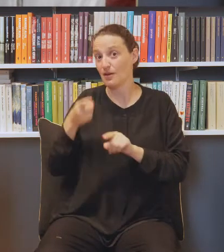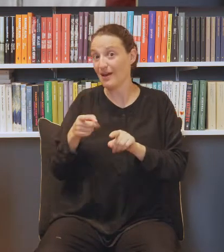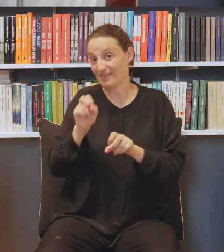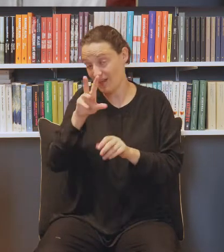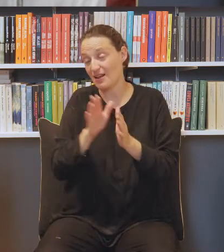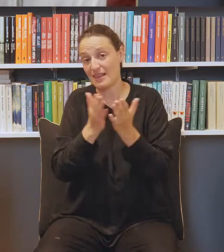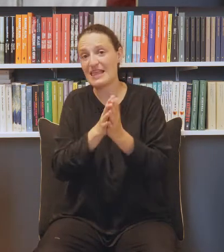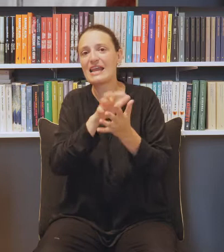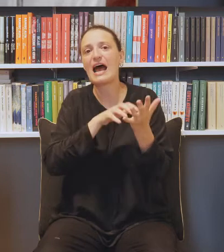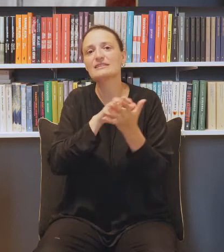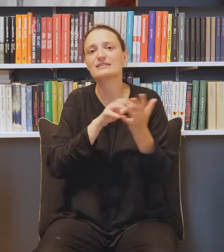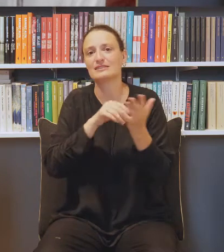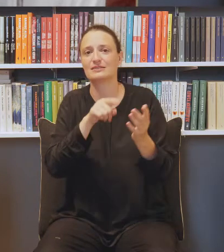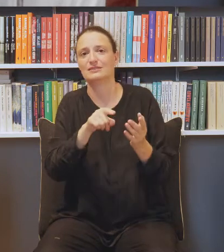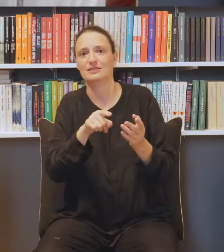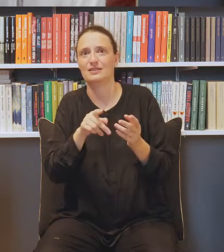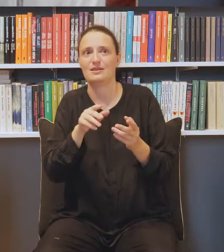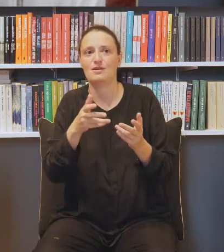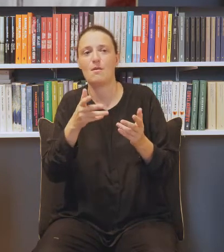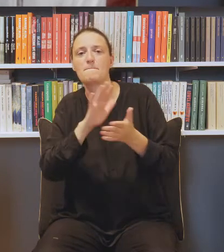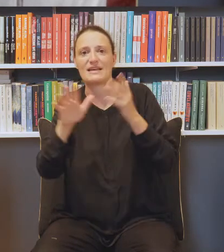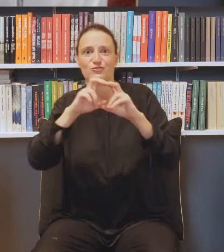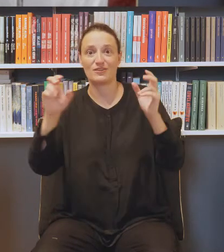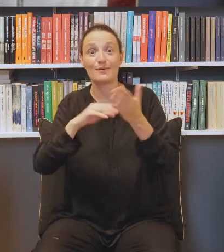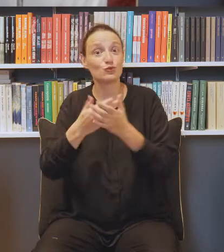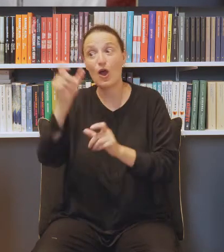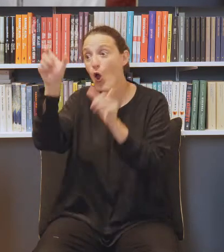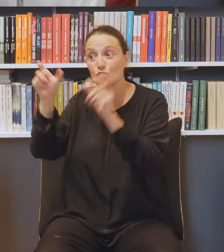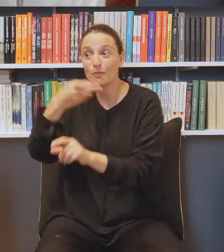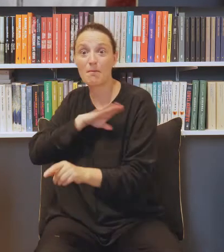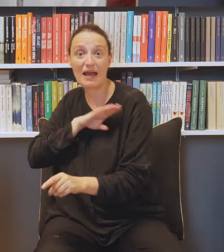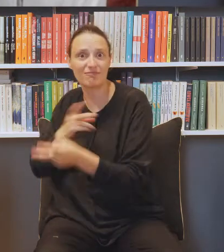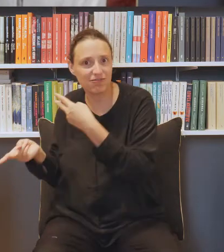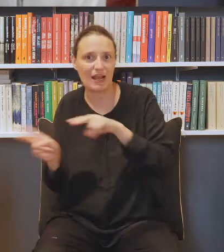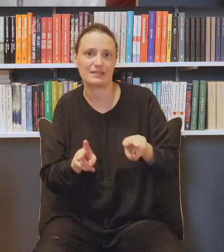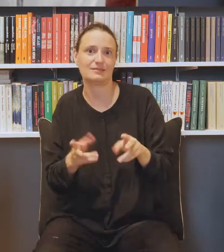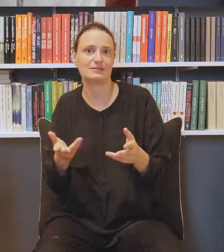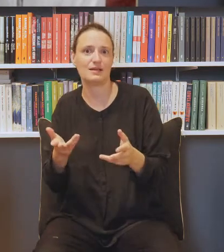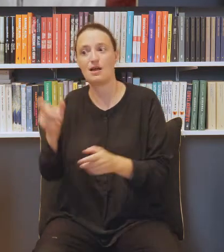bezczas. Martwi wracają, zmarli, Marianna wraca,